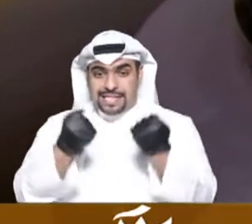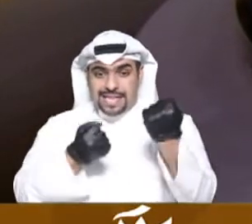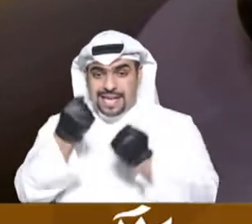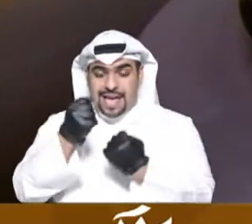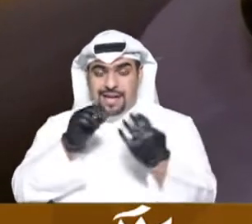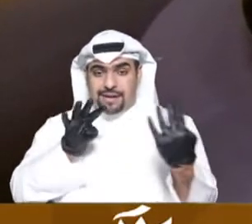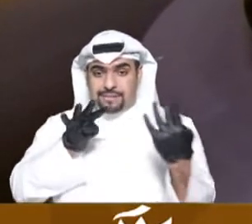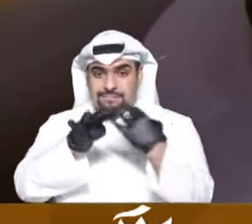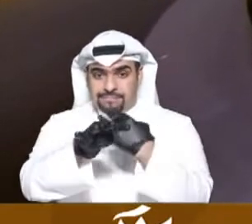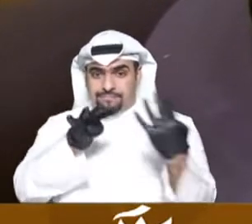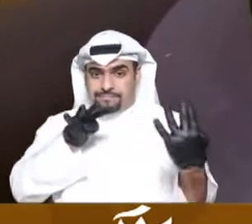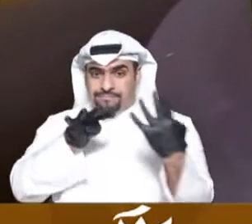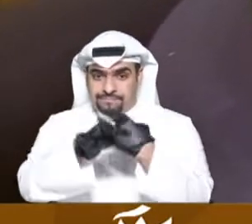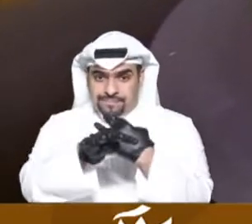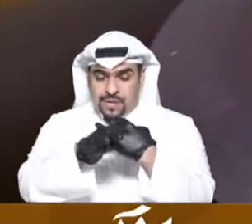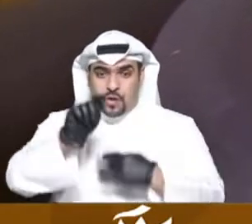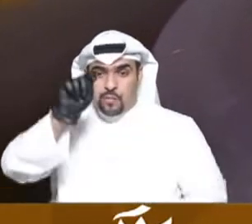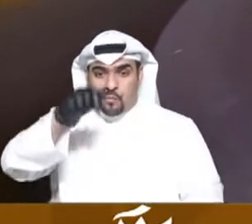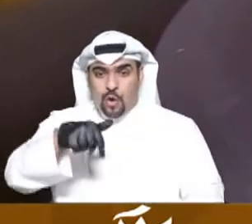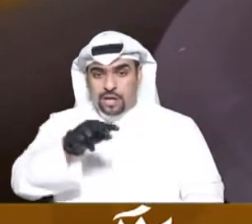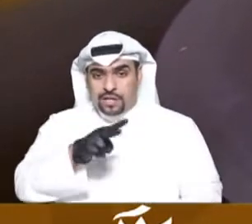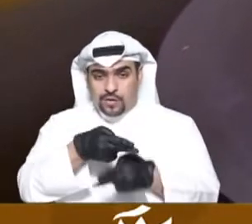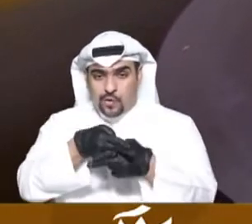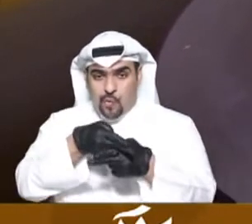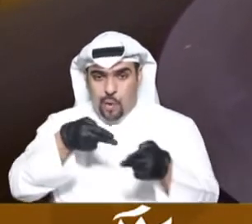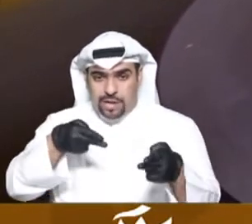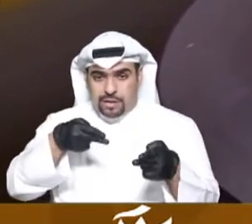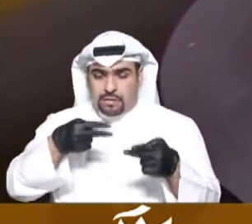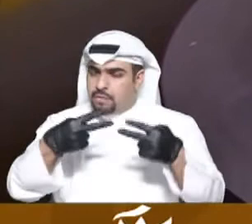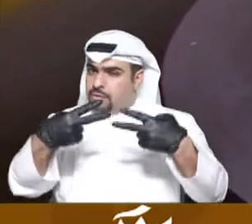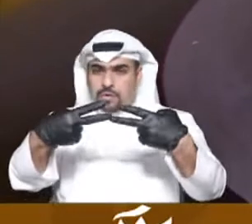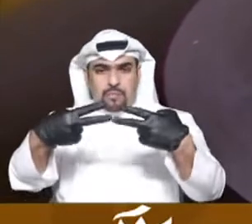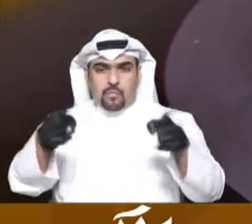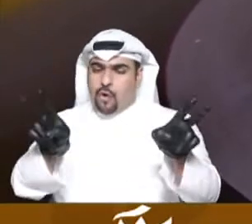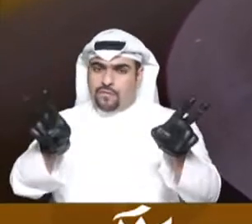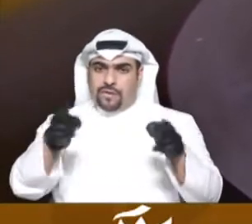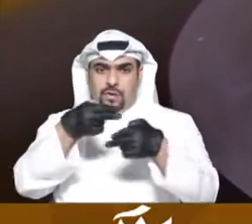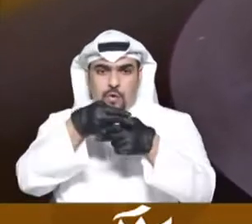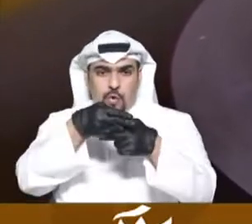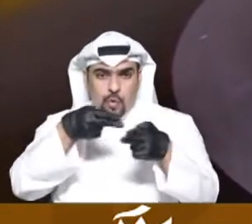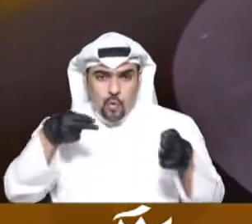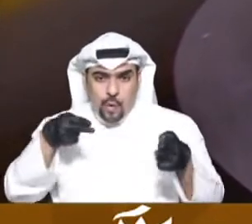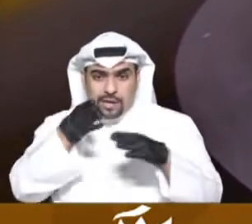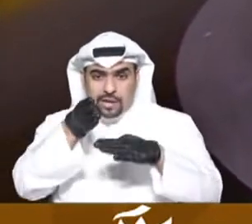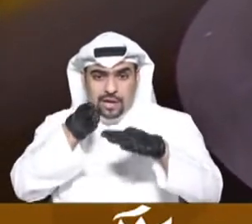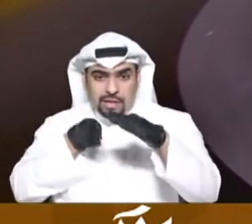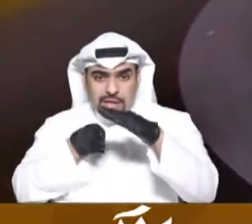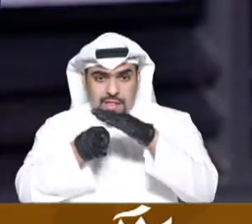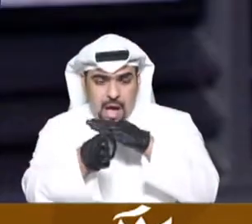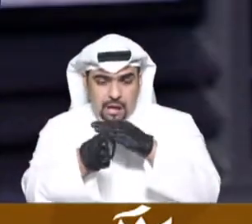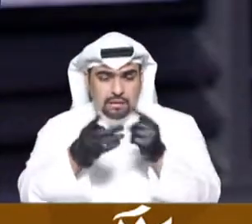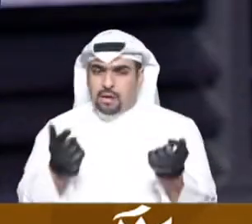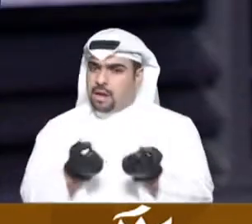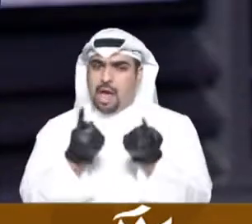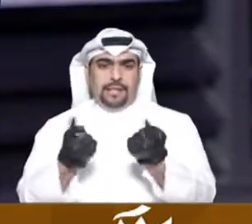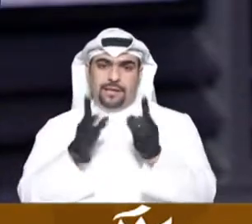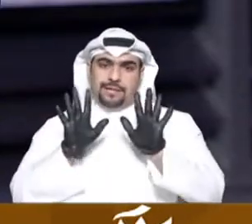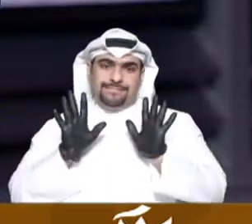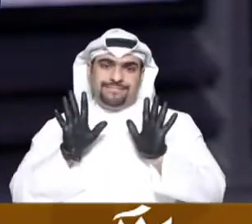اخواننا المواطنين مسموح، يعني دائما الكويتيين يدخلون مسموح، دائما يسالون على النقطه هذه.